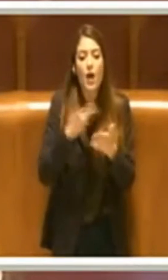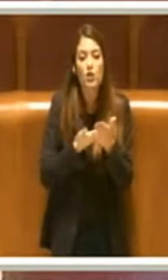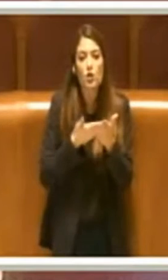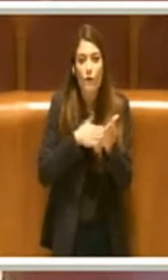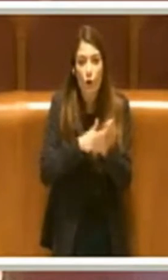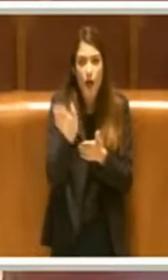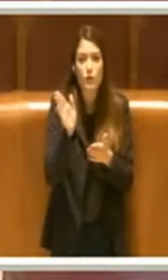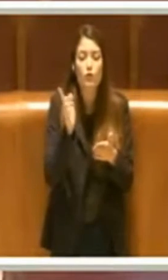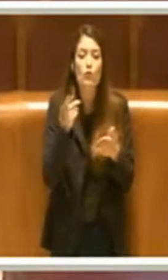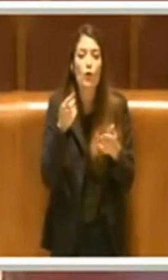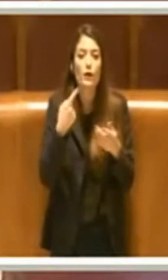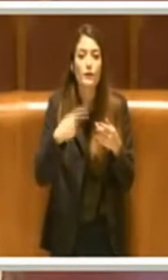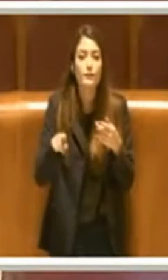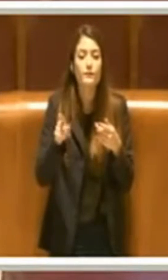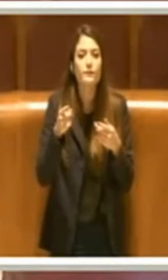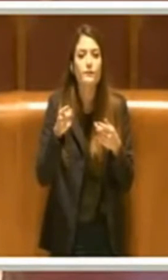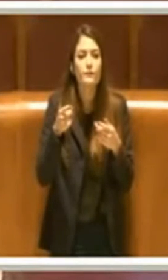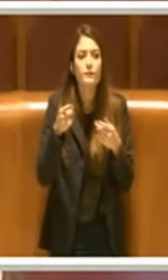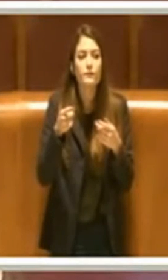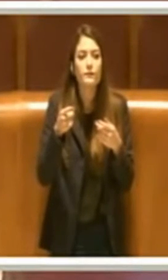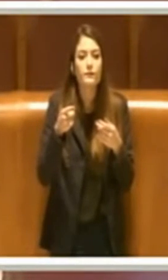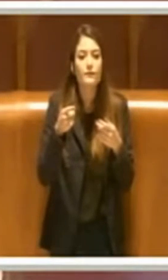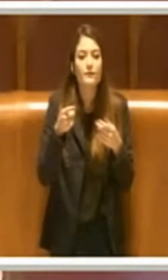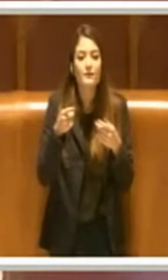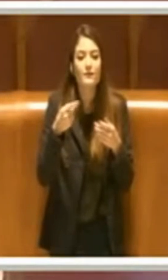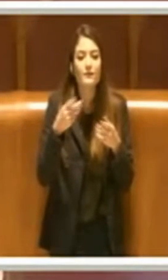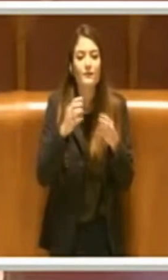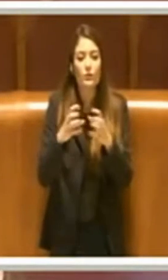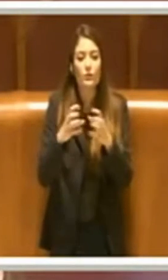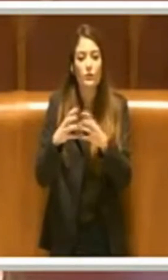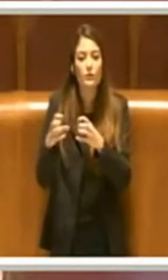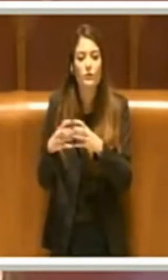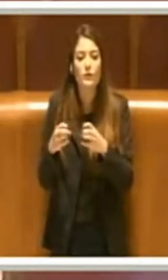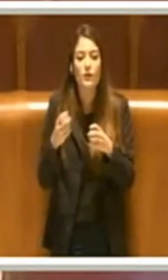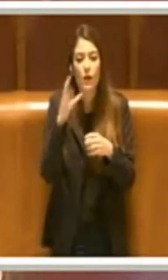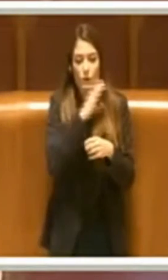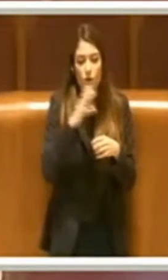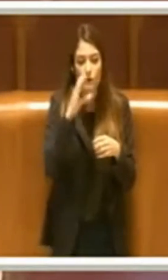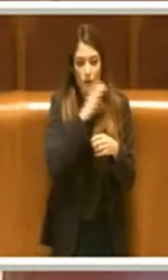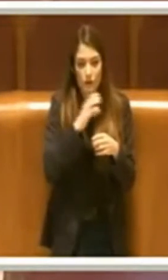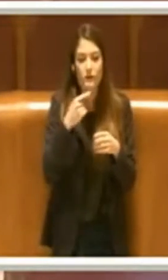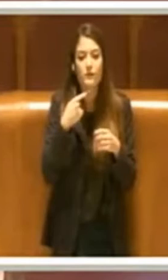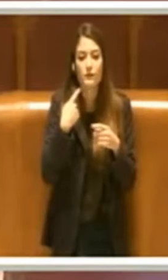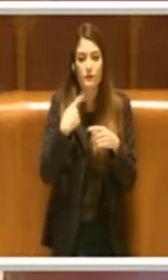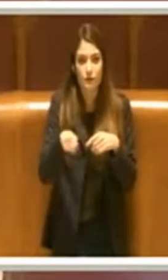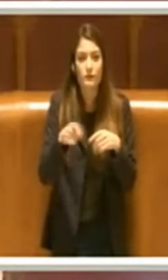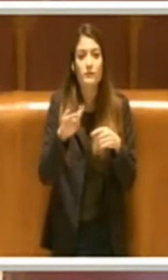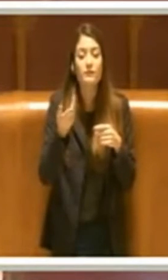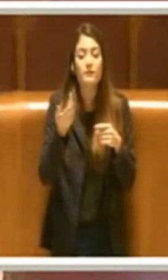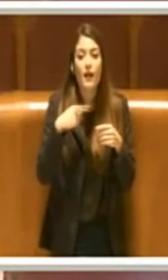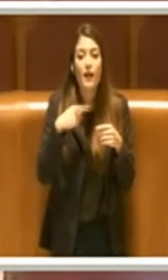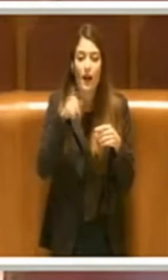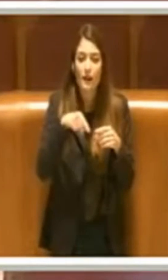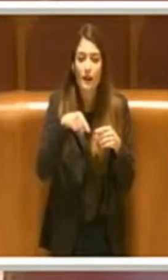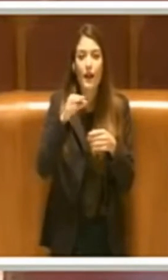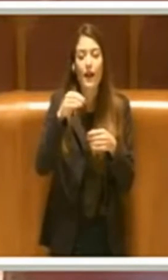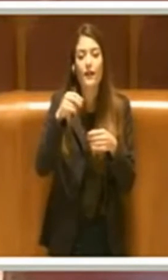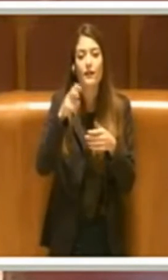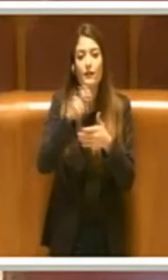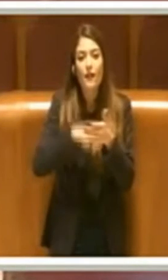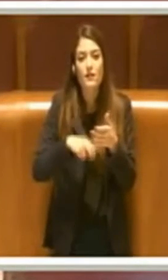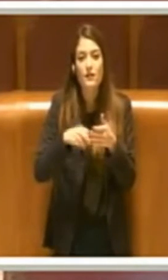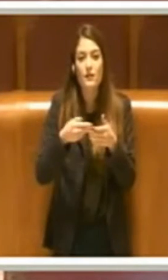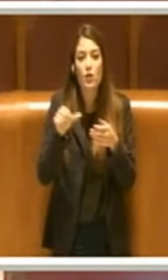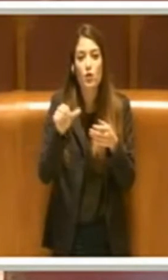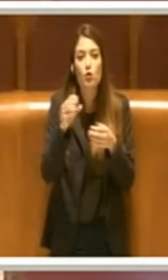attività produttive e ricettive, con la sospensione e la rateizzazione del pagamento della tassa di soggiorno e dei canoni